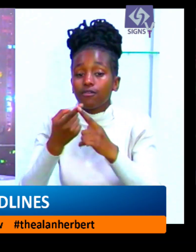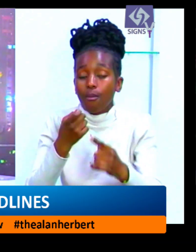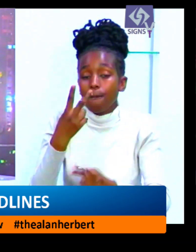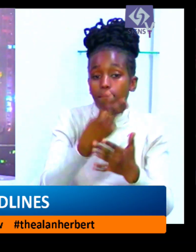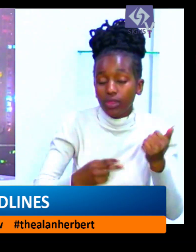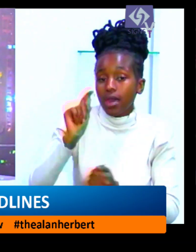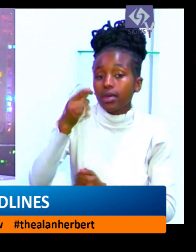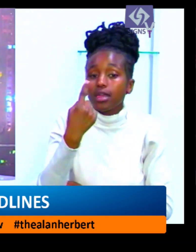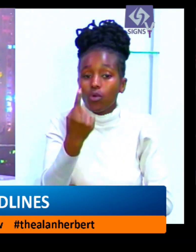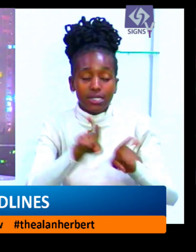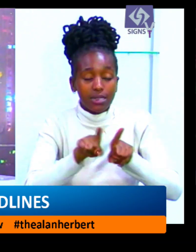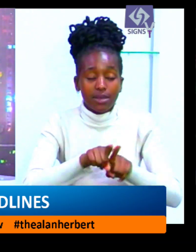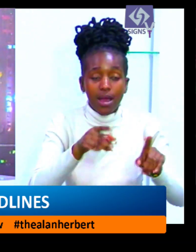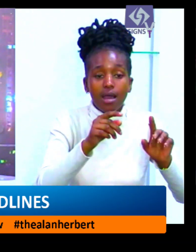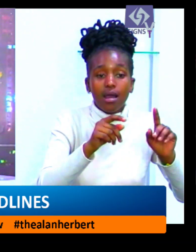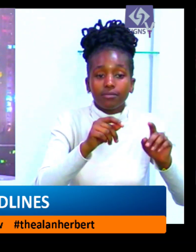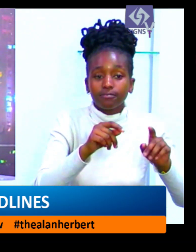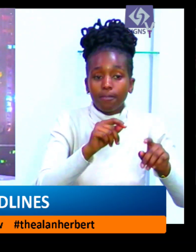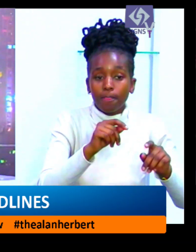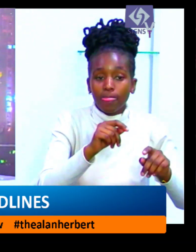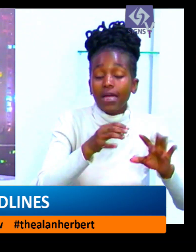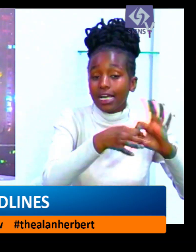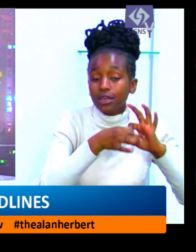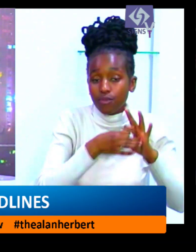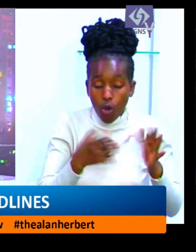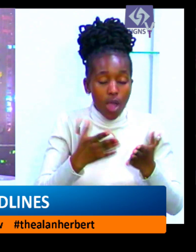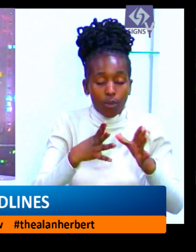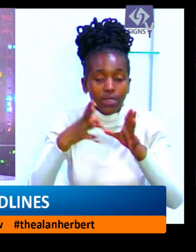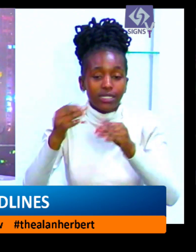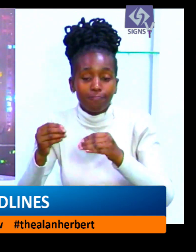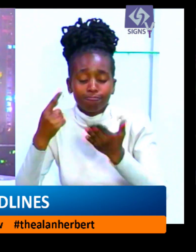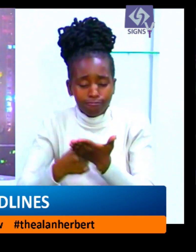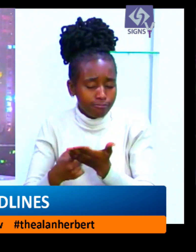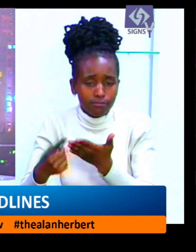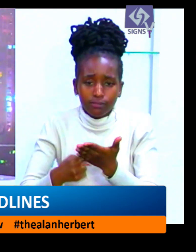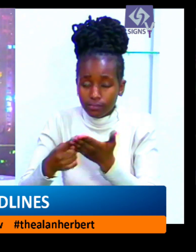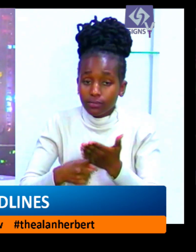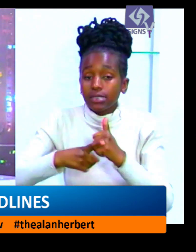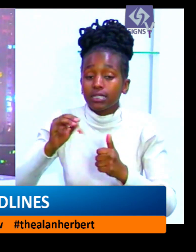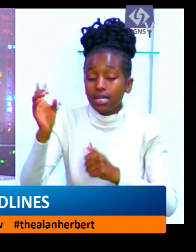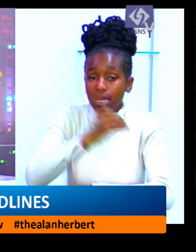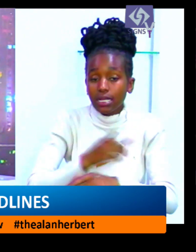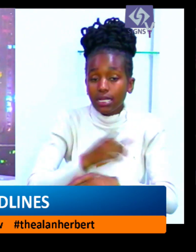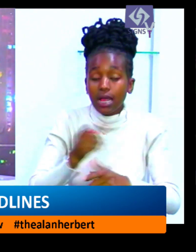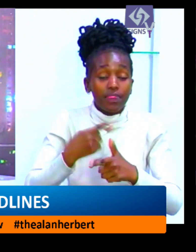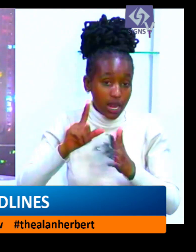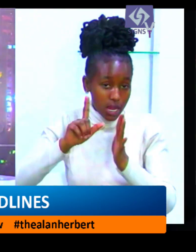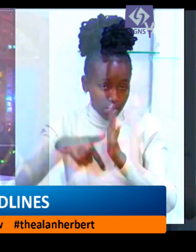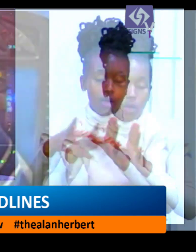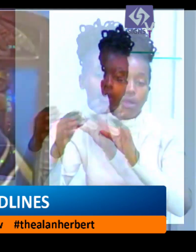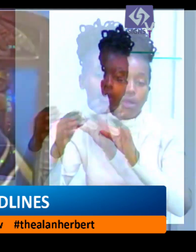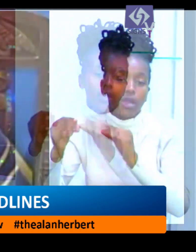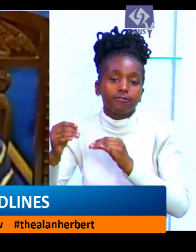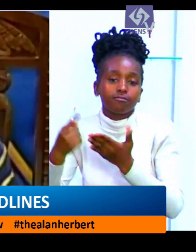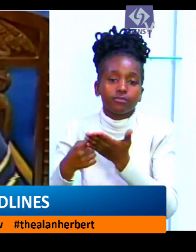Ile tutunaomba wanainji. Ni tusimame pamoja kama kitu kimoja. Kwa heshma ya joka denge.